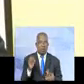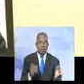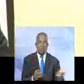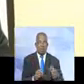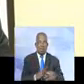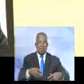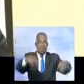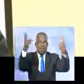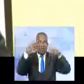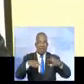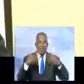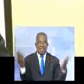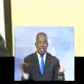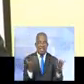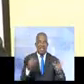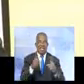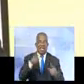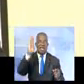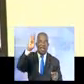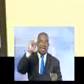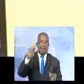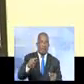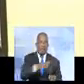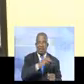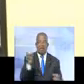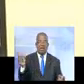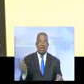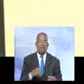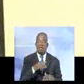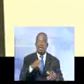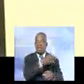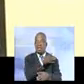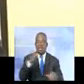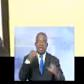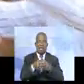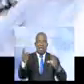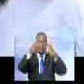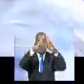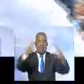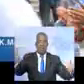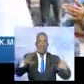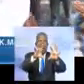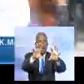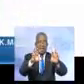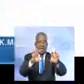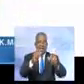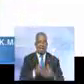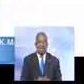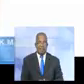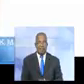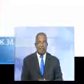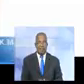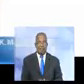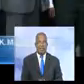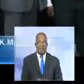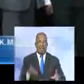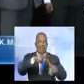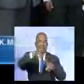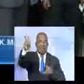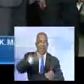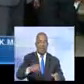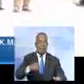Marchoux pour faire l'ouverture du Festival de Théâtre sans frontières. Les professionnels du théâtre, de la presse et